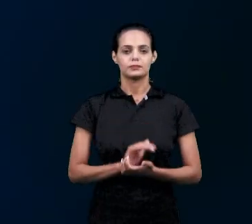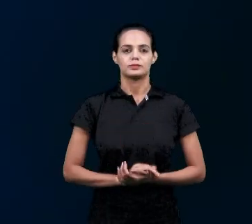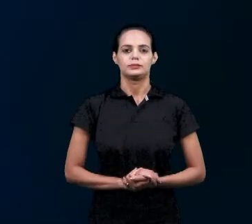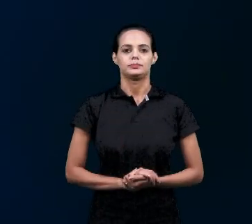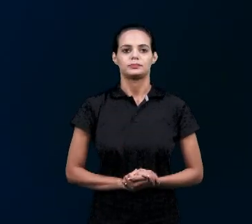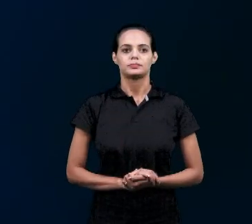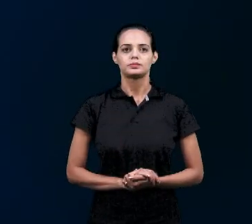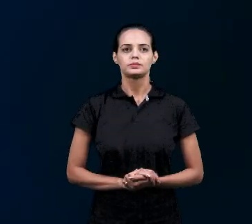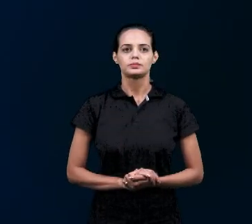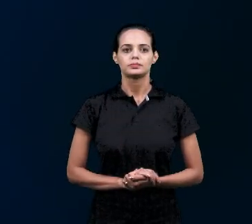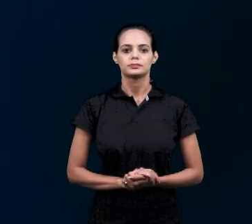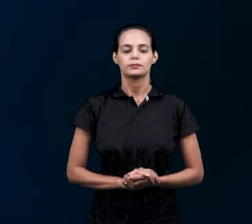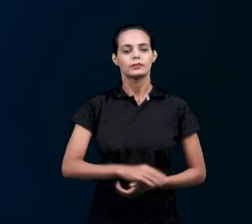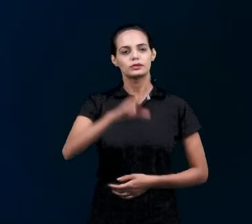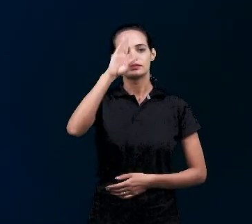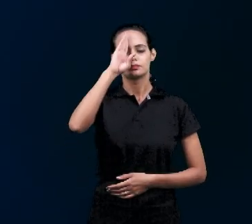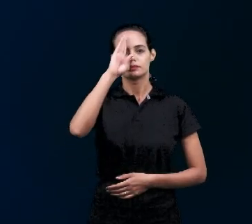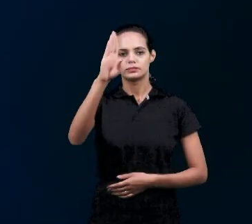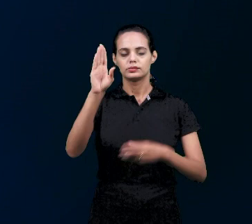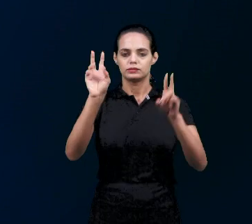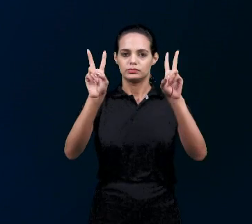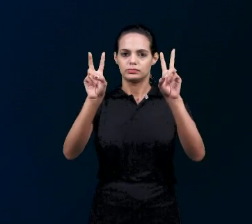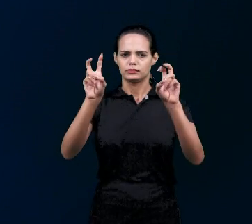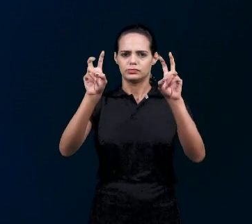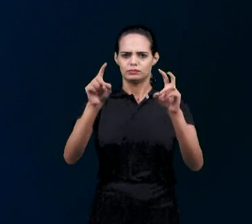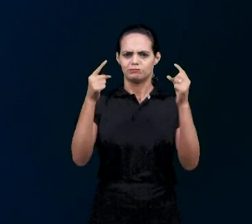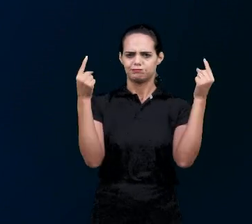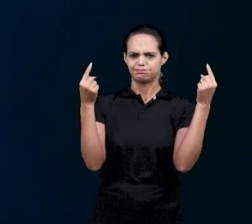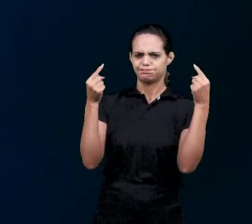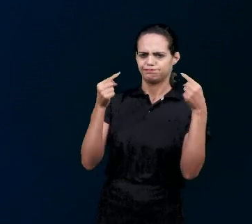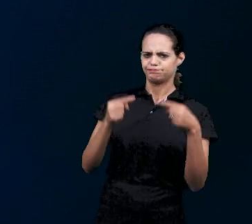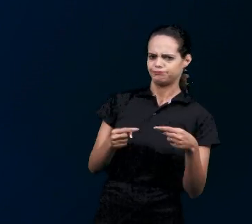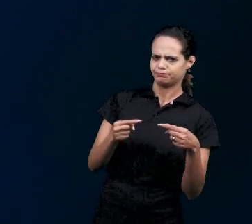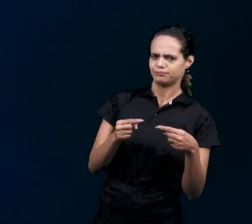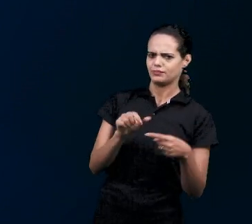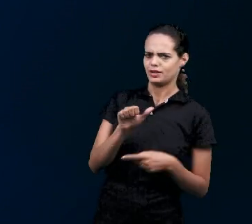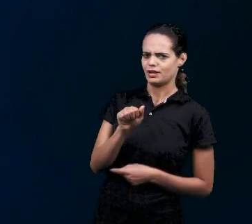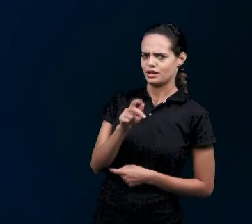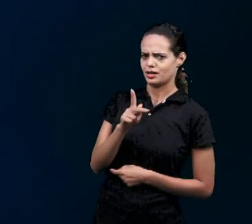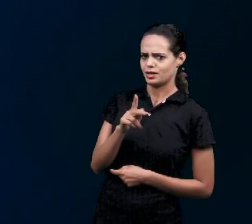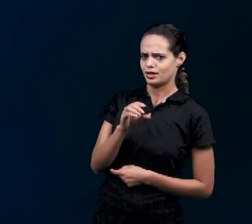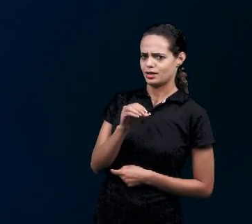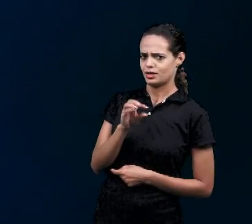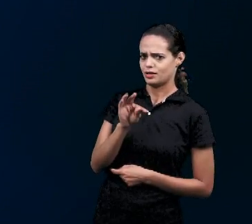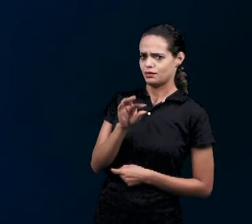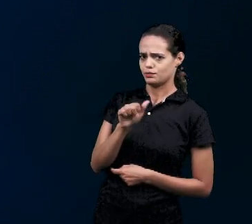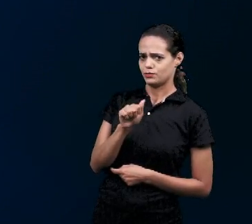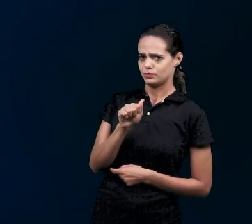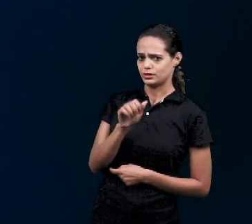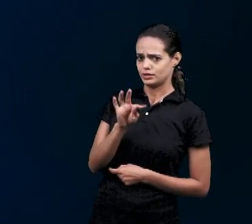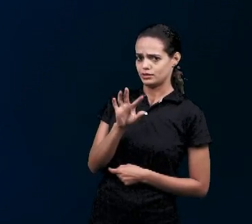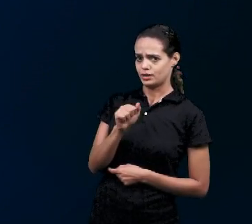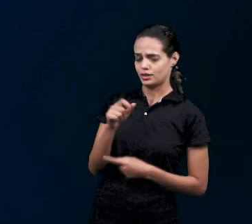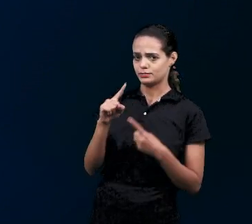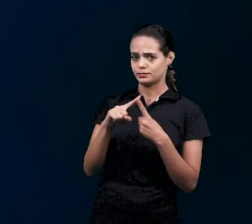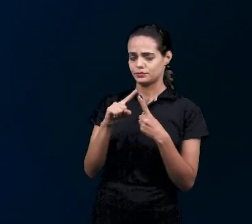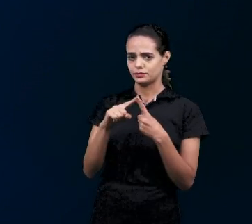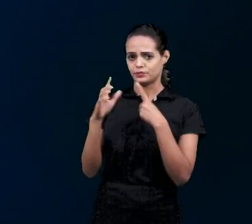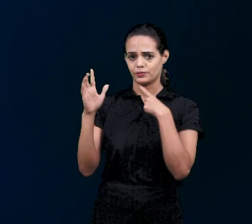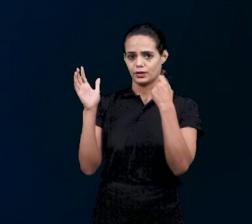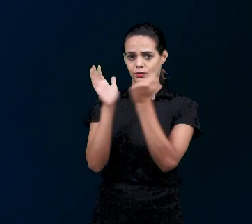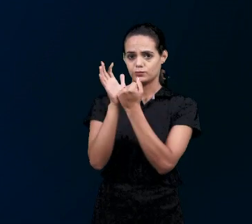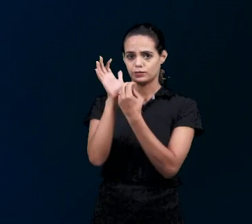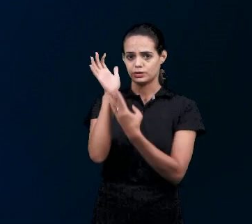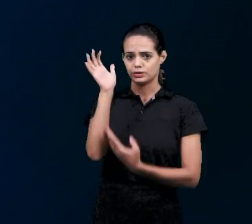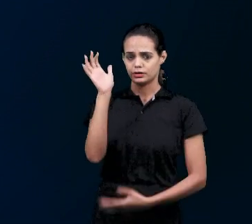Les principaux sujets qui sont objets d'attaque des apostates dans ces dernières heures sont le sang et la parole, parce que ce sont